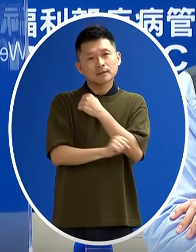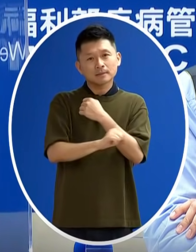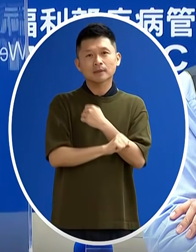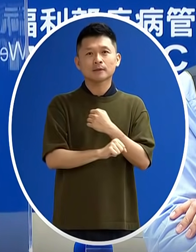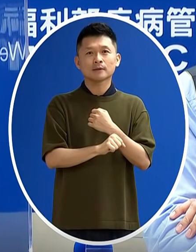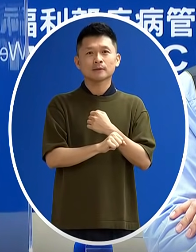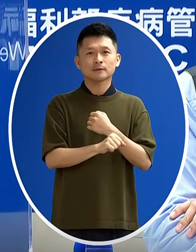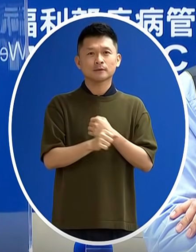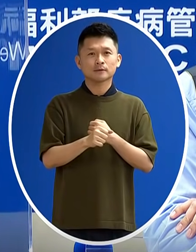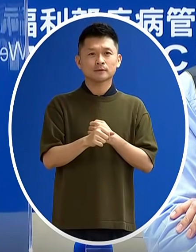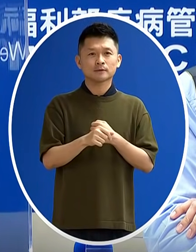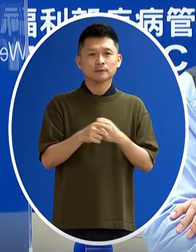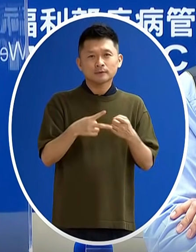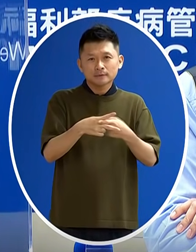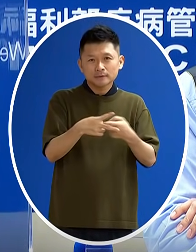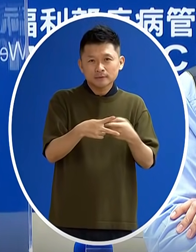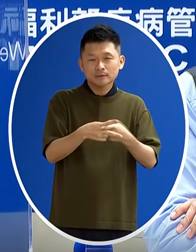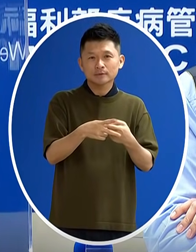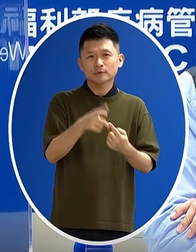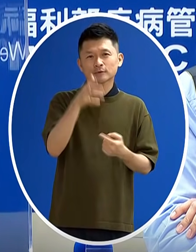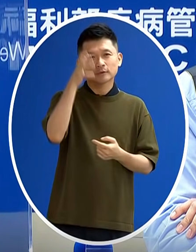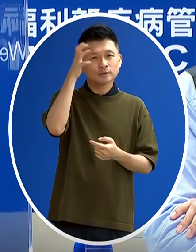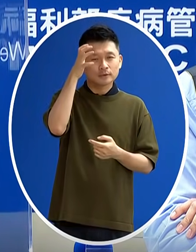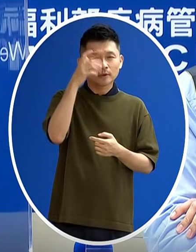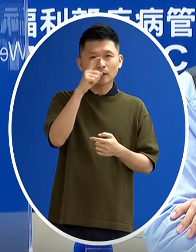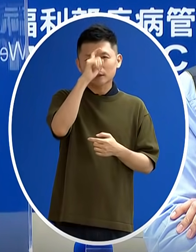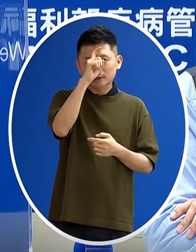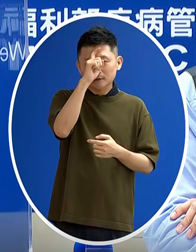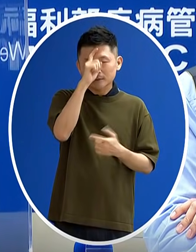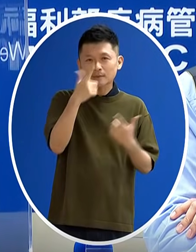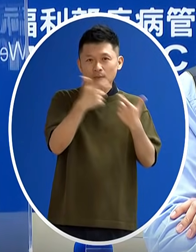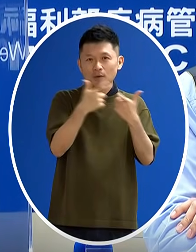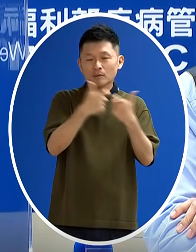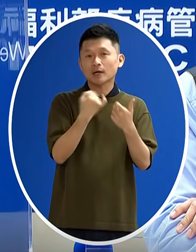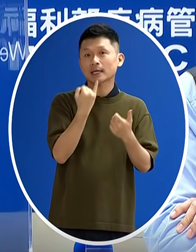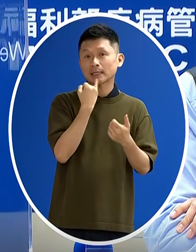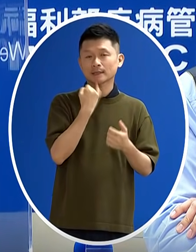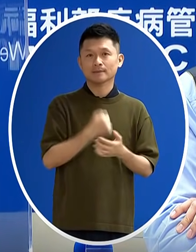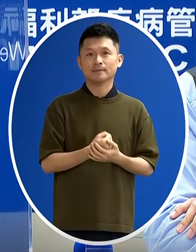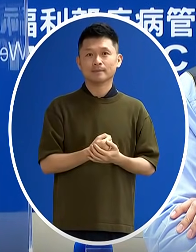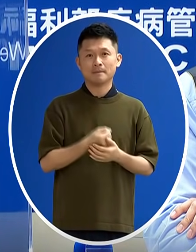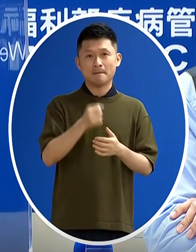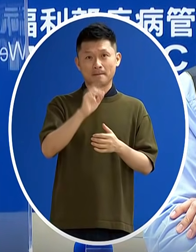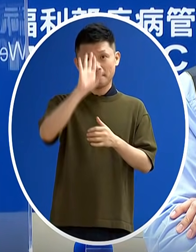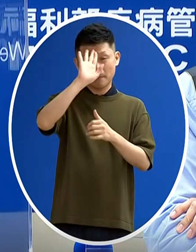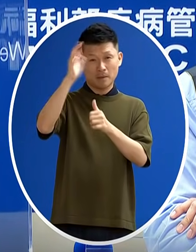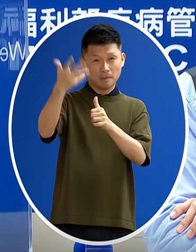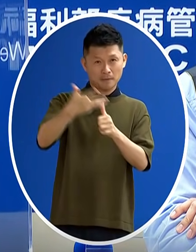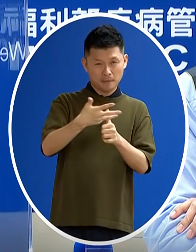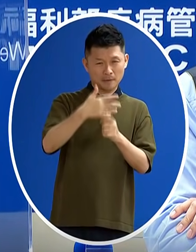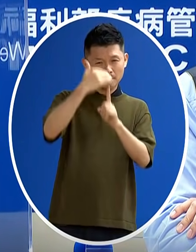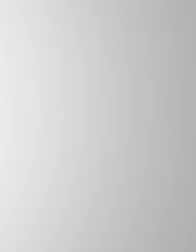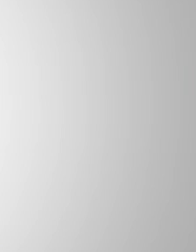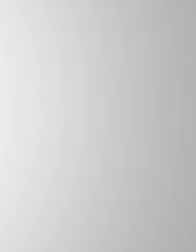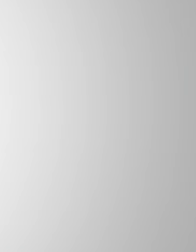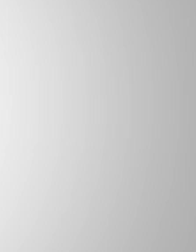非常非常小的一个希望，那也不要增加太多染疫的可能性。